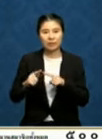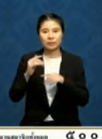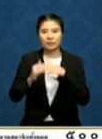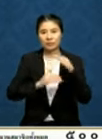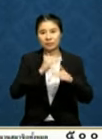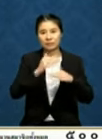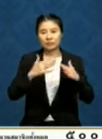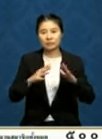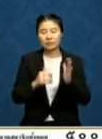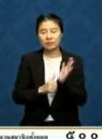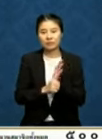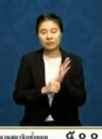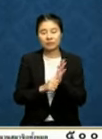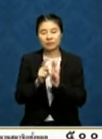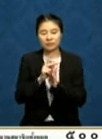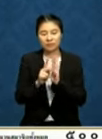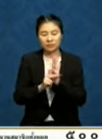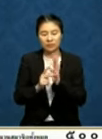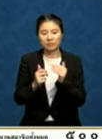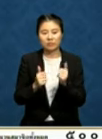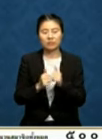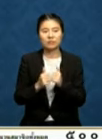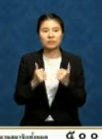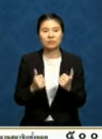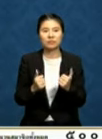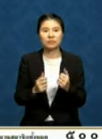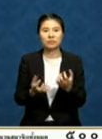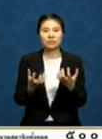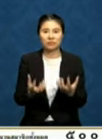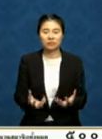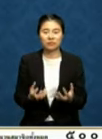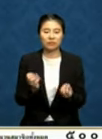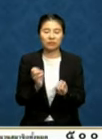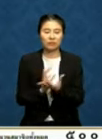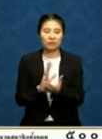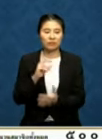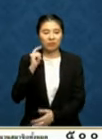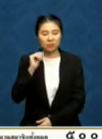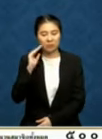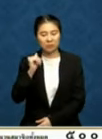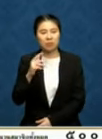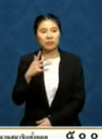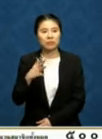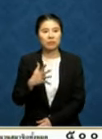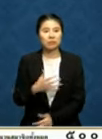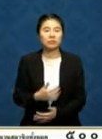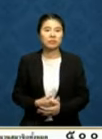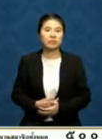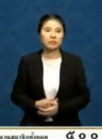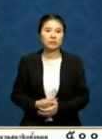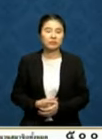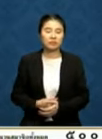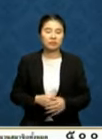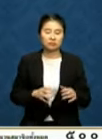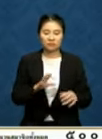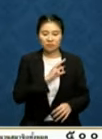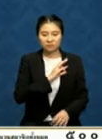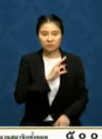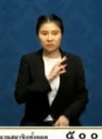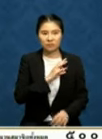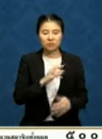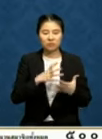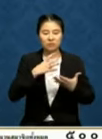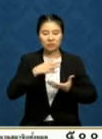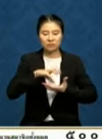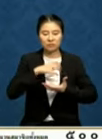ก้ไขเพิ่มเติมกฎหมายฉบับนี้มันไม่ได้เป็นการเพิ่มภาระให้กับผู้ปกครองแต่อย่างใดนะคะอย่างที่เพื่อนสมาชิกทนายแจมได้อภิ